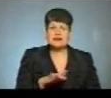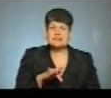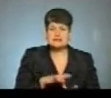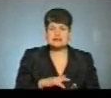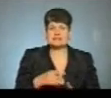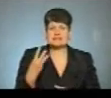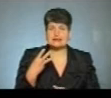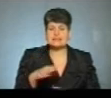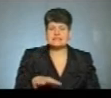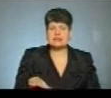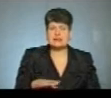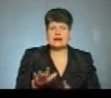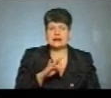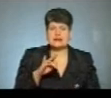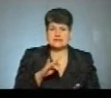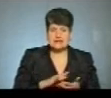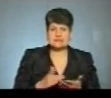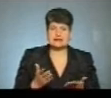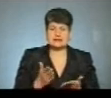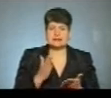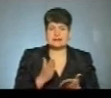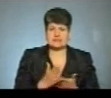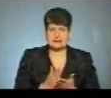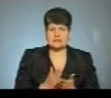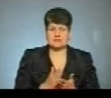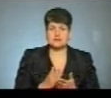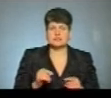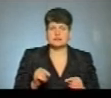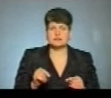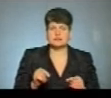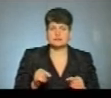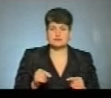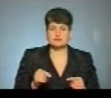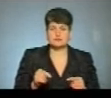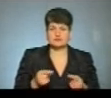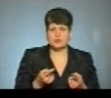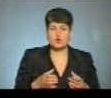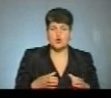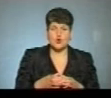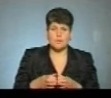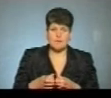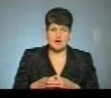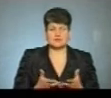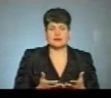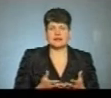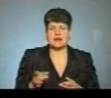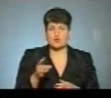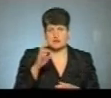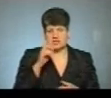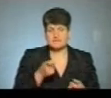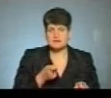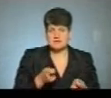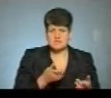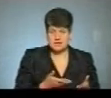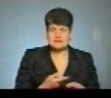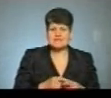30 територіальних центрів, яких є засновники громади, районні ради, районні державні